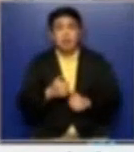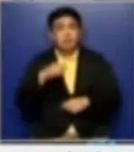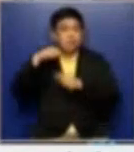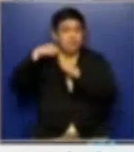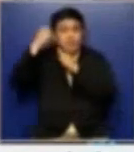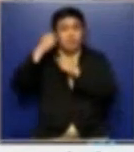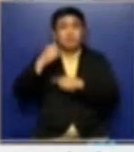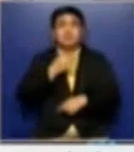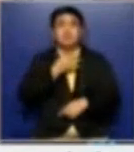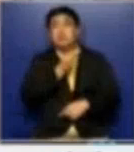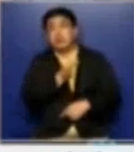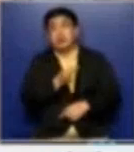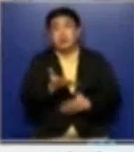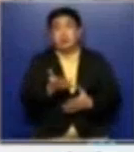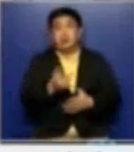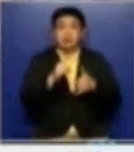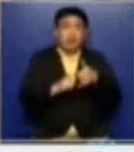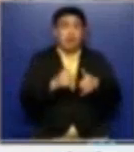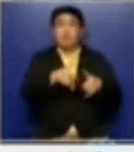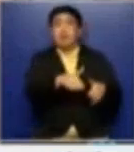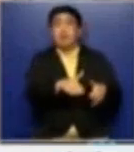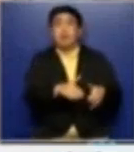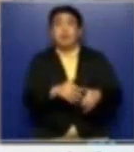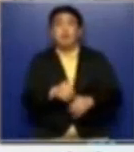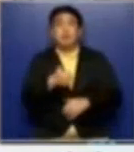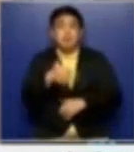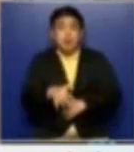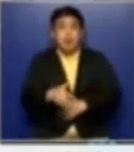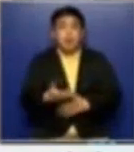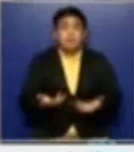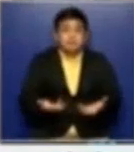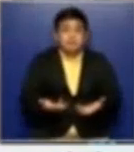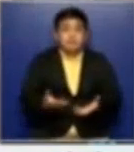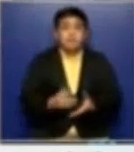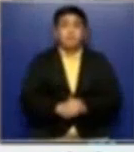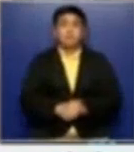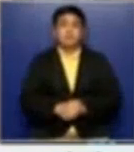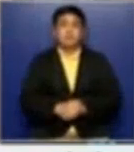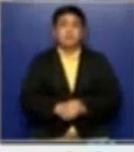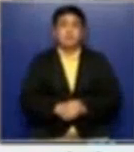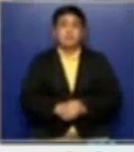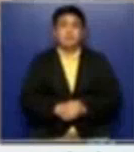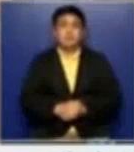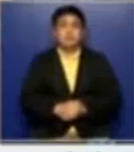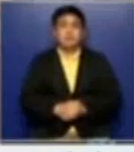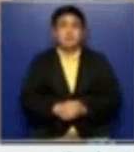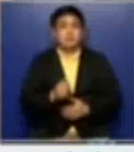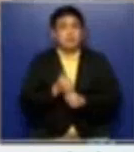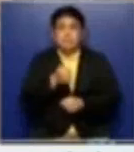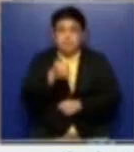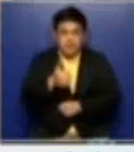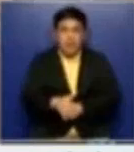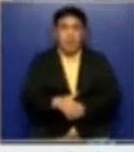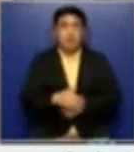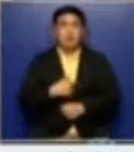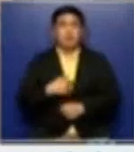ปกี่คนฆ่าตัวตายไปกี่ศพช่างมันมีกล้วยสักอย่างเอาลิงมาได้อยู่ไปได้ฝ่ายค้าน